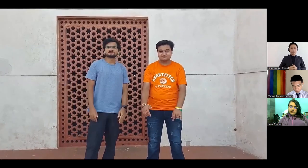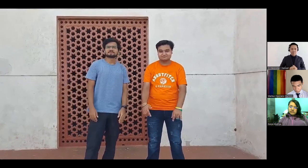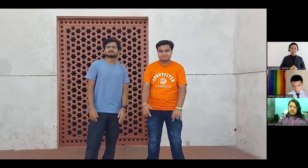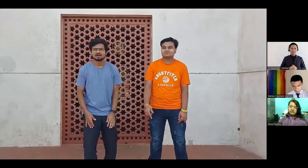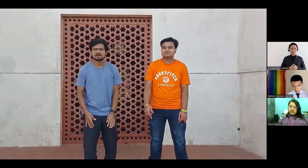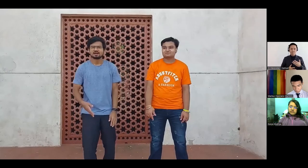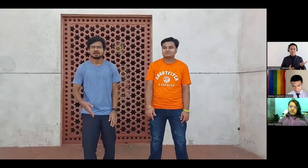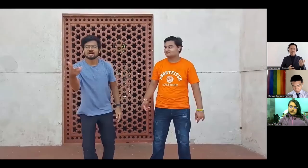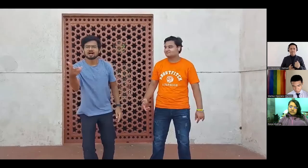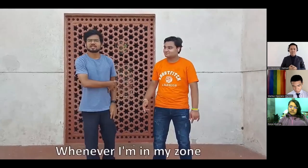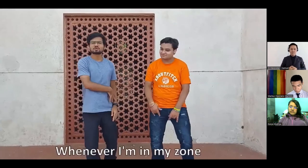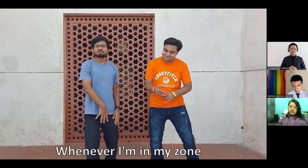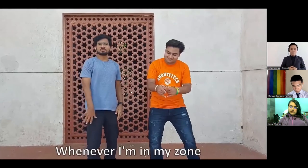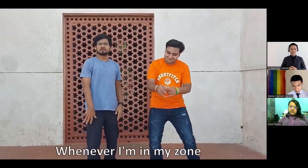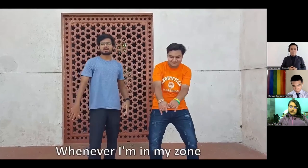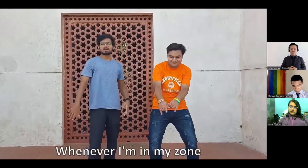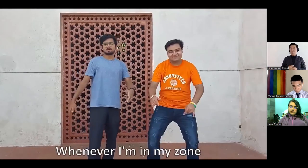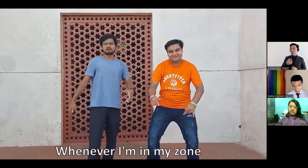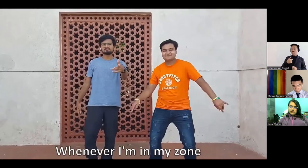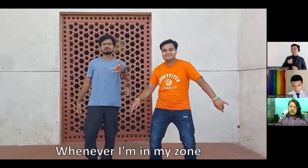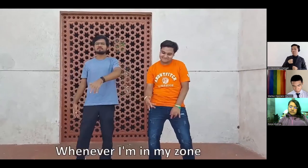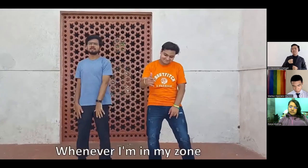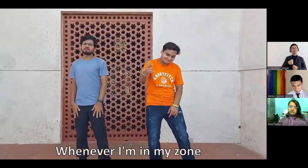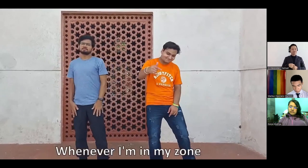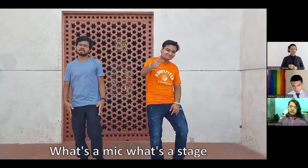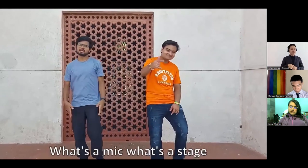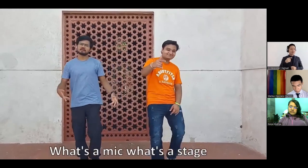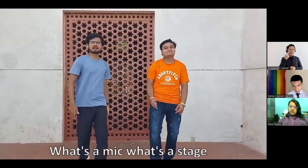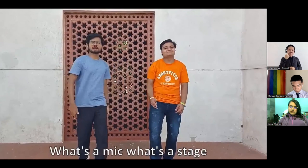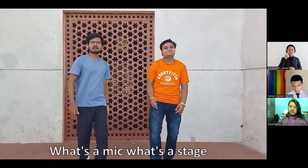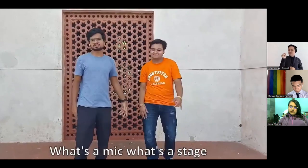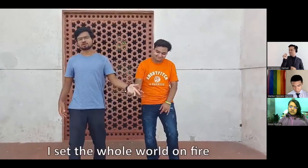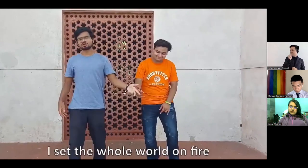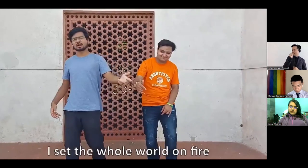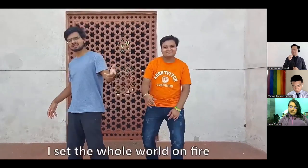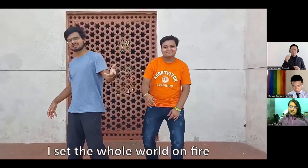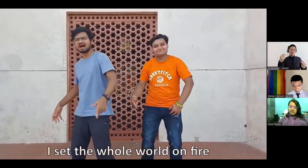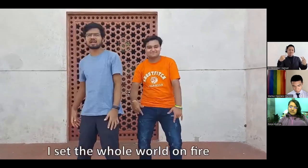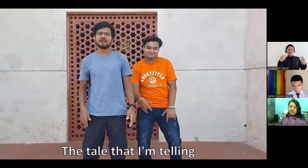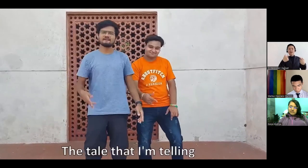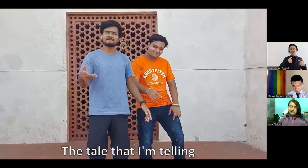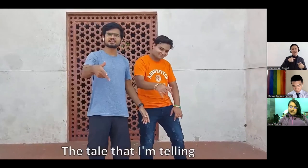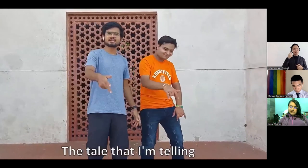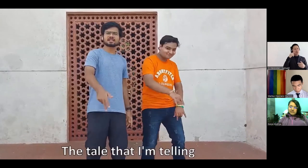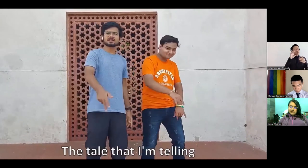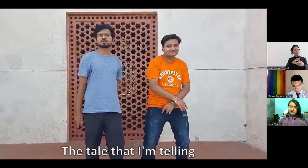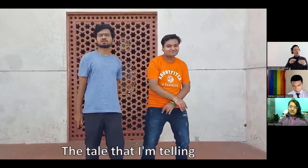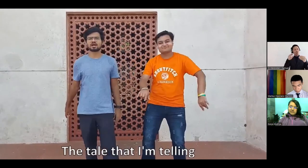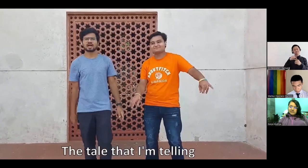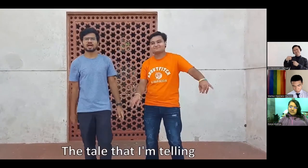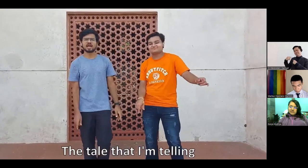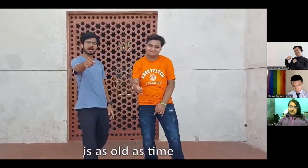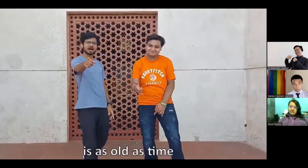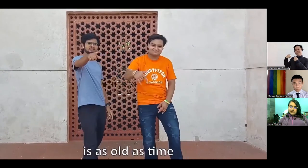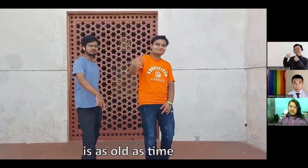आ जाता हूँ छपी मैं अब अपनी वाली बीट पे ये माइक क्या वो स्टेज क्या दुनिया में लगती आग है फसाना जो सुनाना है बात है पुरानी ये बड़े